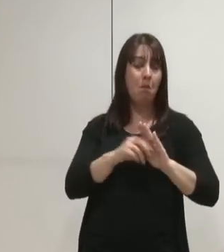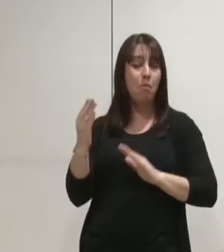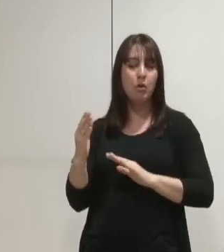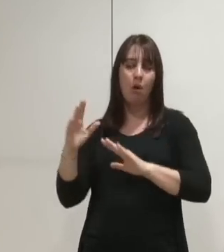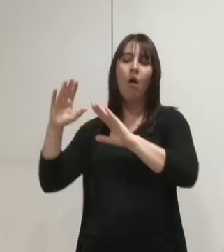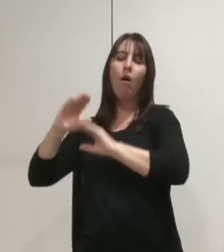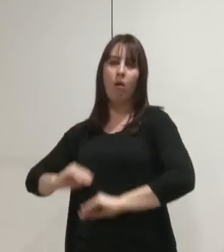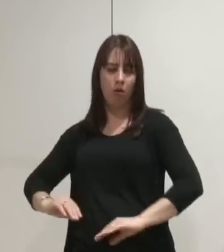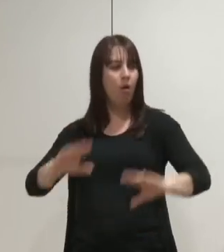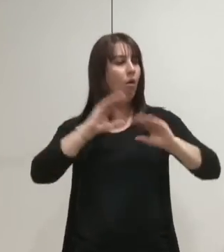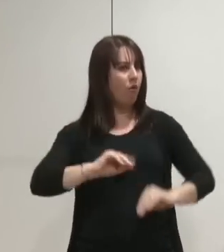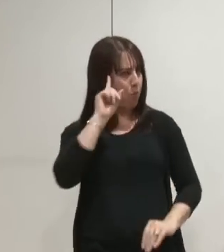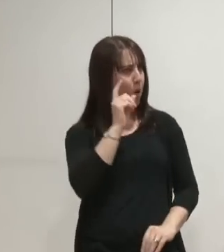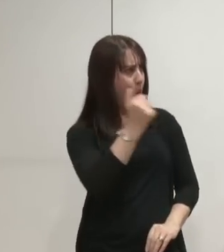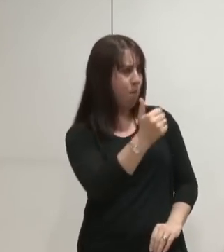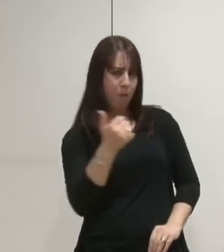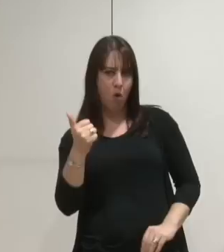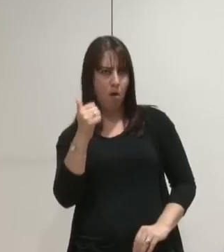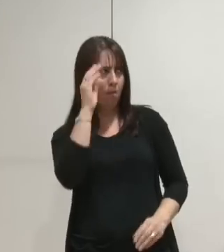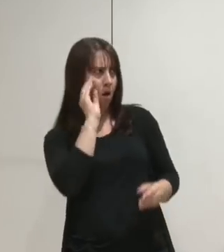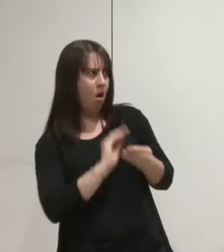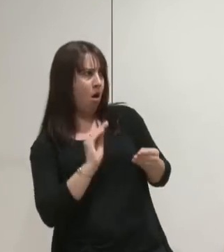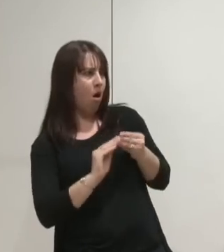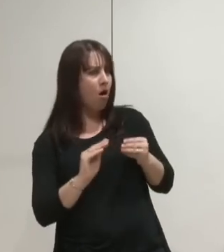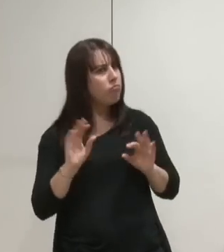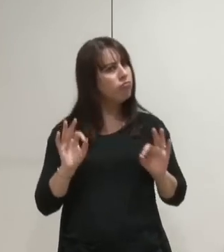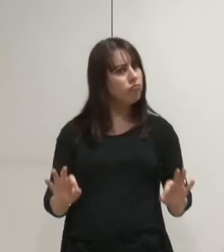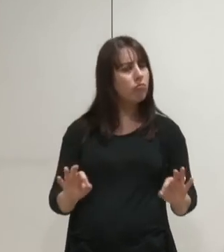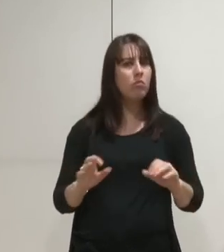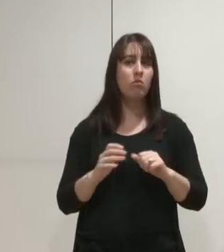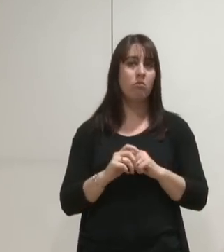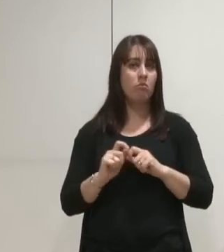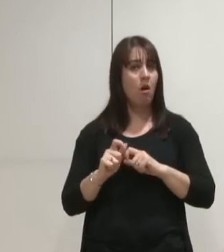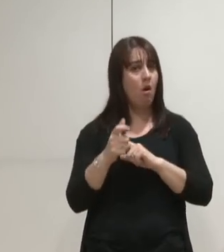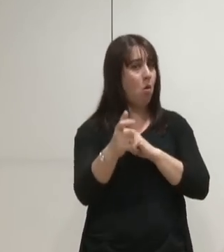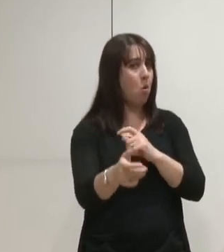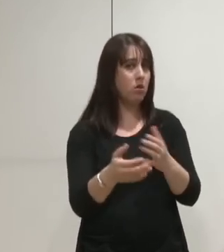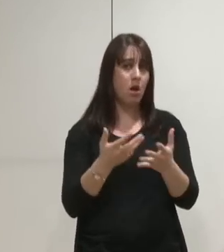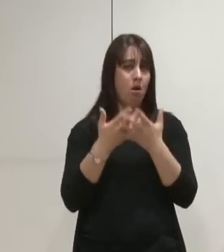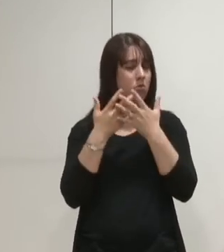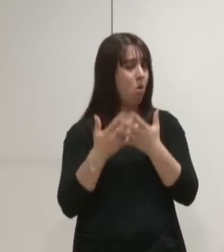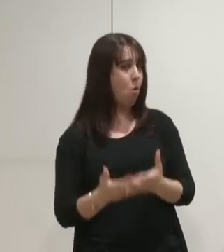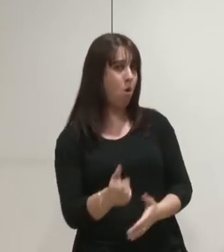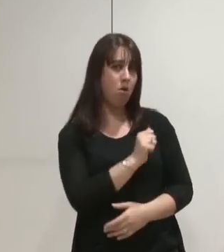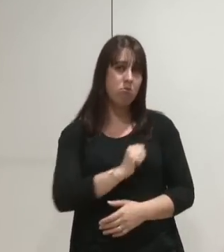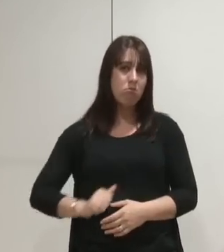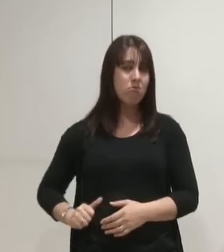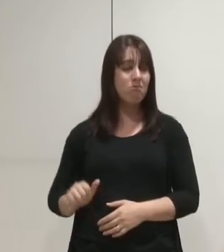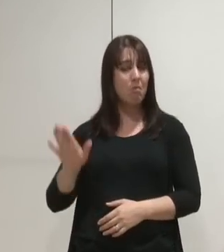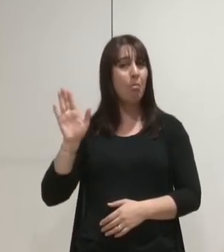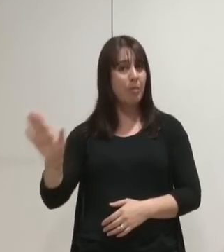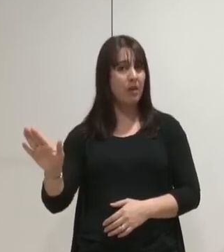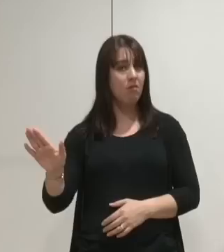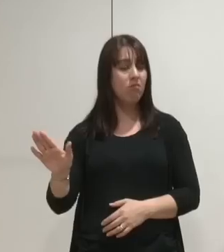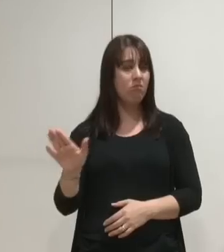sea poser ces questions sont lourde de conséquen et pour GG et pour la ville